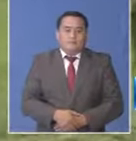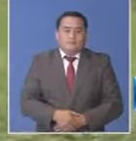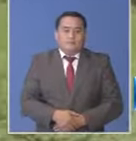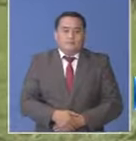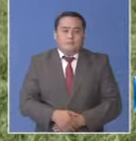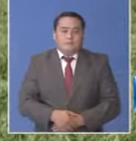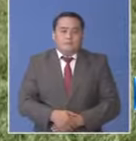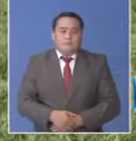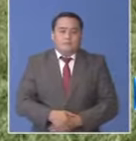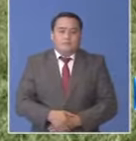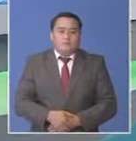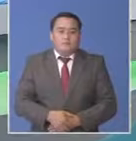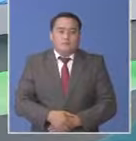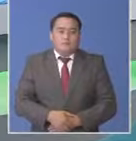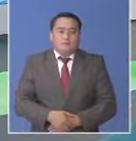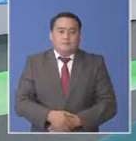телеканал ЖТСУ.